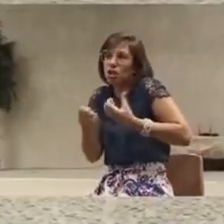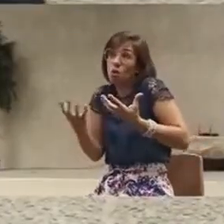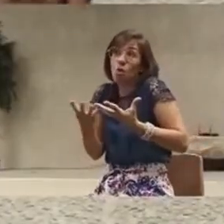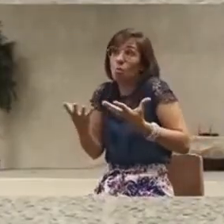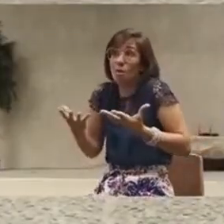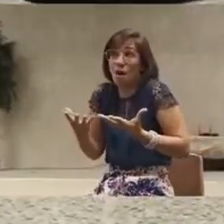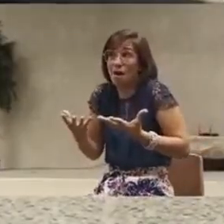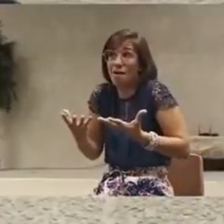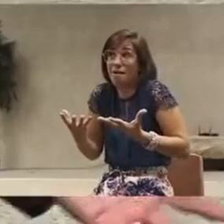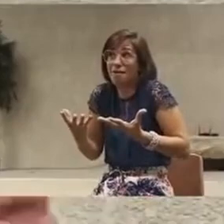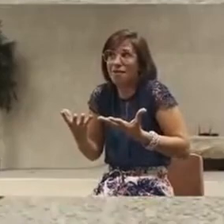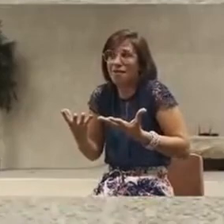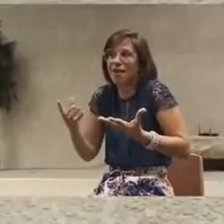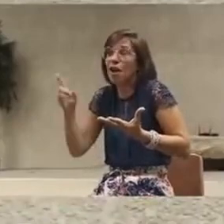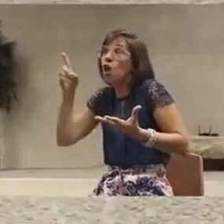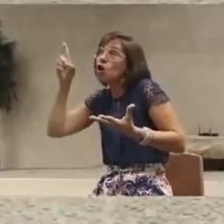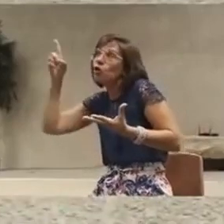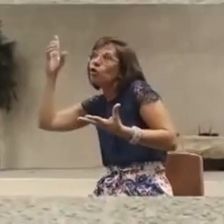pour te libérer,